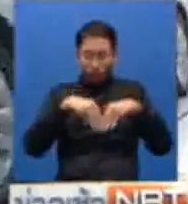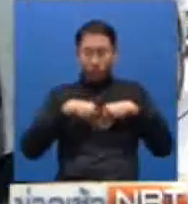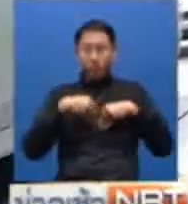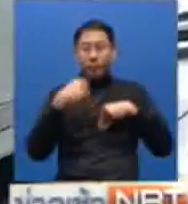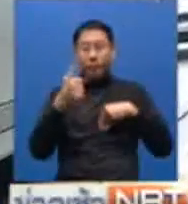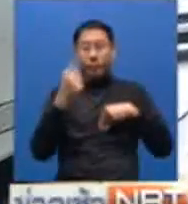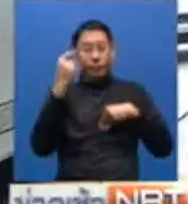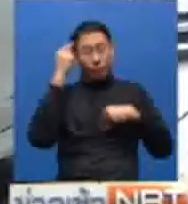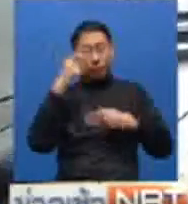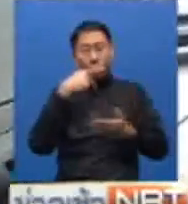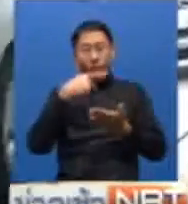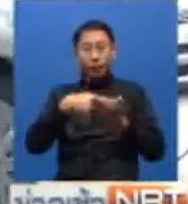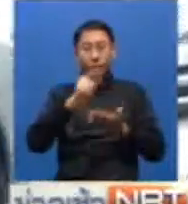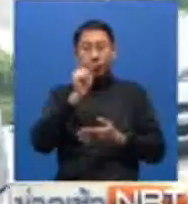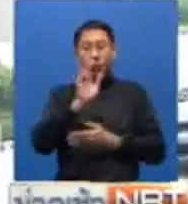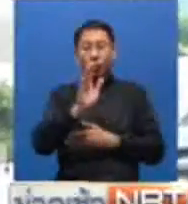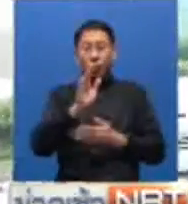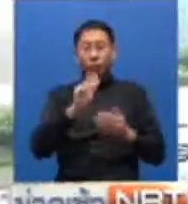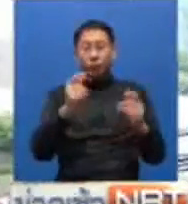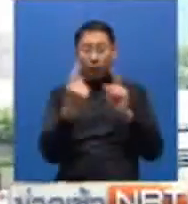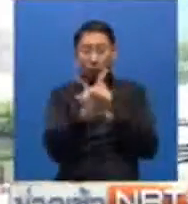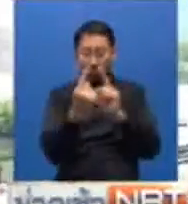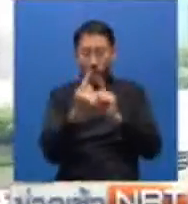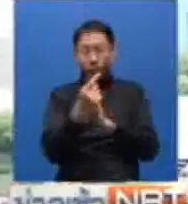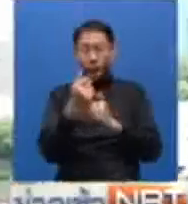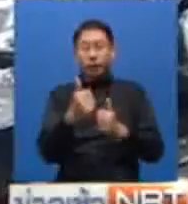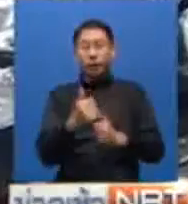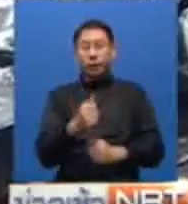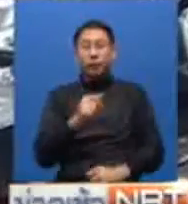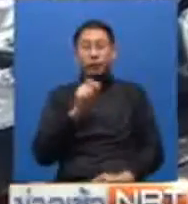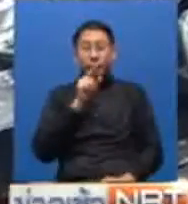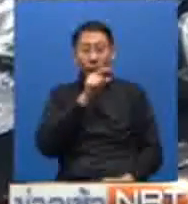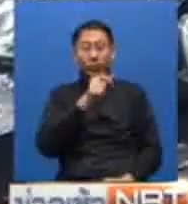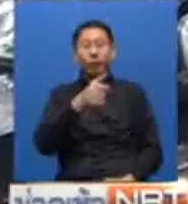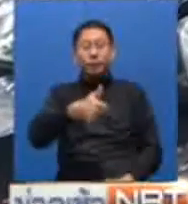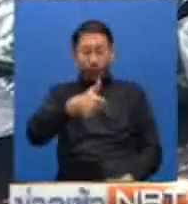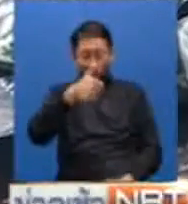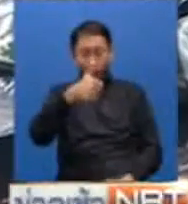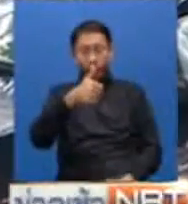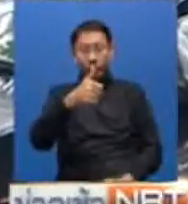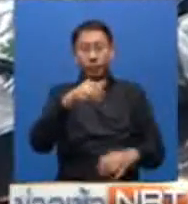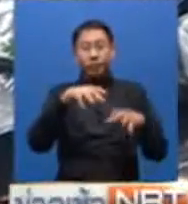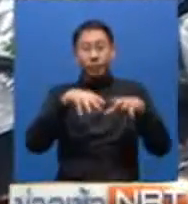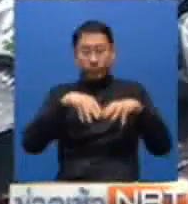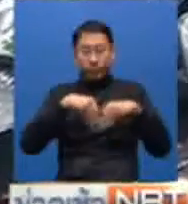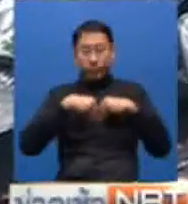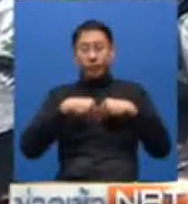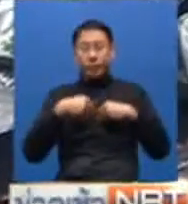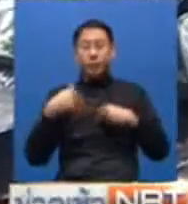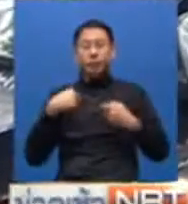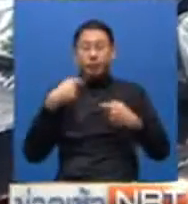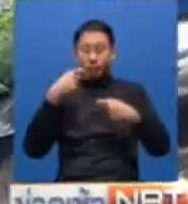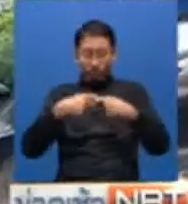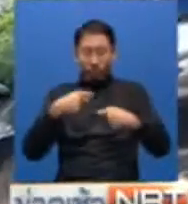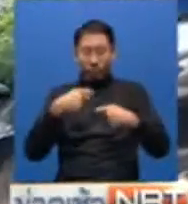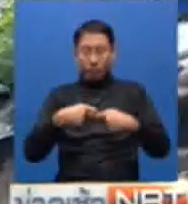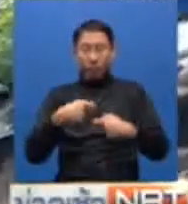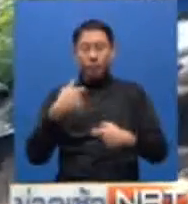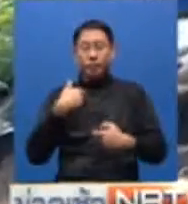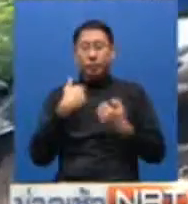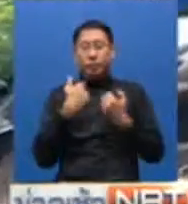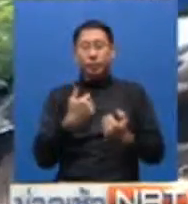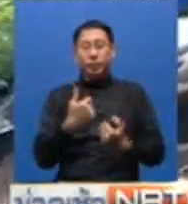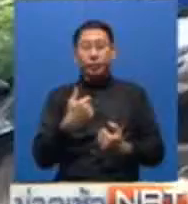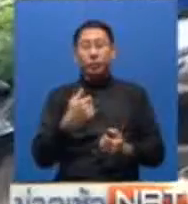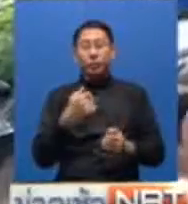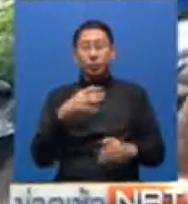เพื่อประโยชน์ของส่วนรวม ด้วยค่ะถามว่าดีไหมมันก็ดีแหละแต่ว่ามันก็จะลำบากนิดนึงแต่รู้ว่ามันผิดเหมือ